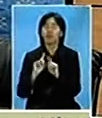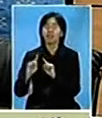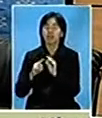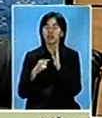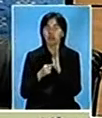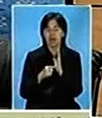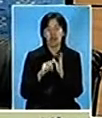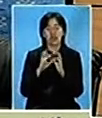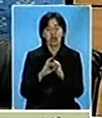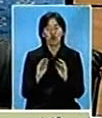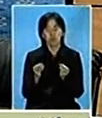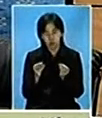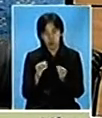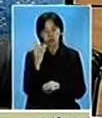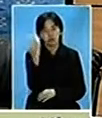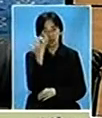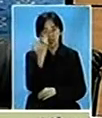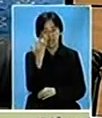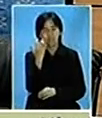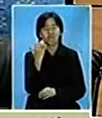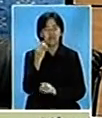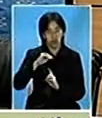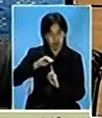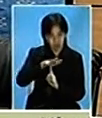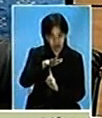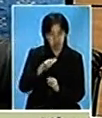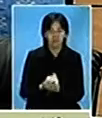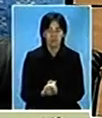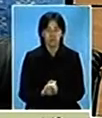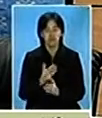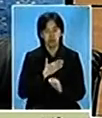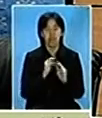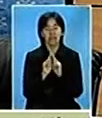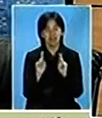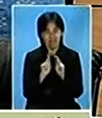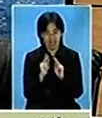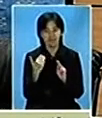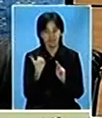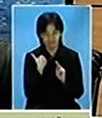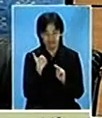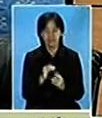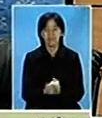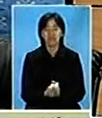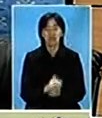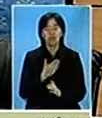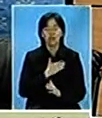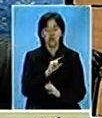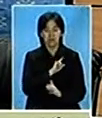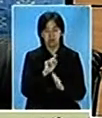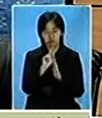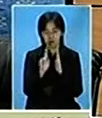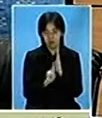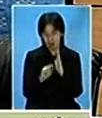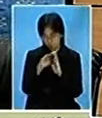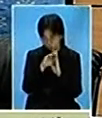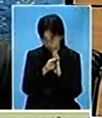ข้องกับกิจการวิทยุกระจายเสียงกิจการโทรทัศน์และโทรคมนาคมเนี่ยผมเองก็เป็นกรรมการแล้วก็เป็นผู้ทำกฎหมายเหล่านั้นเนี่ยเพ